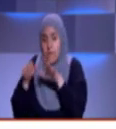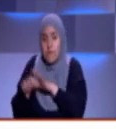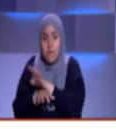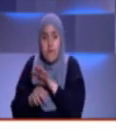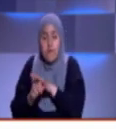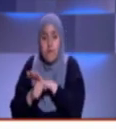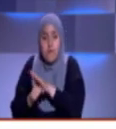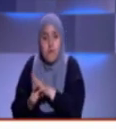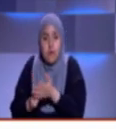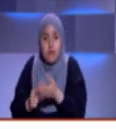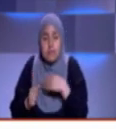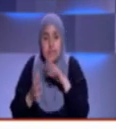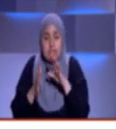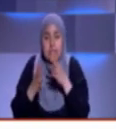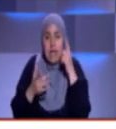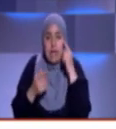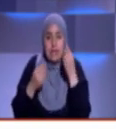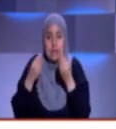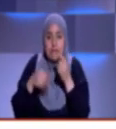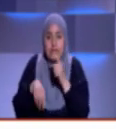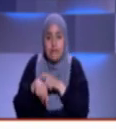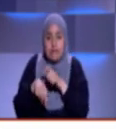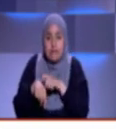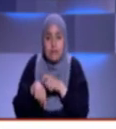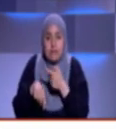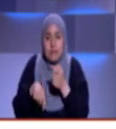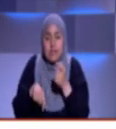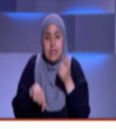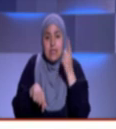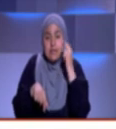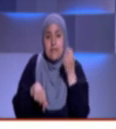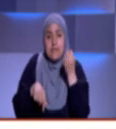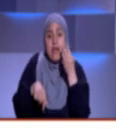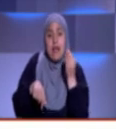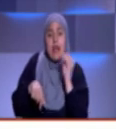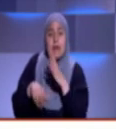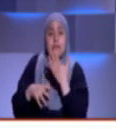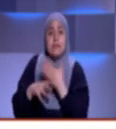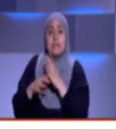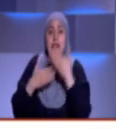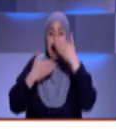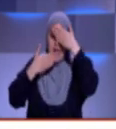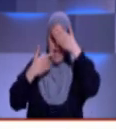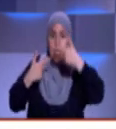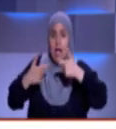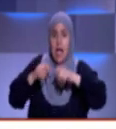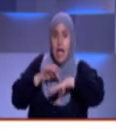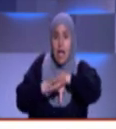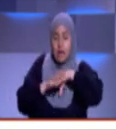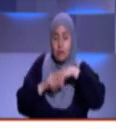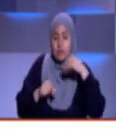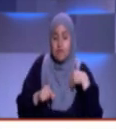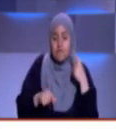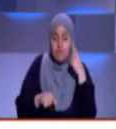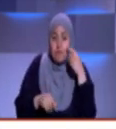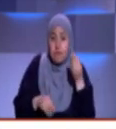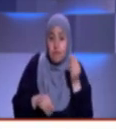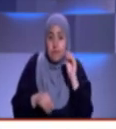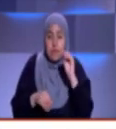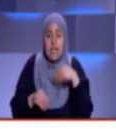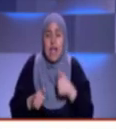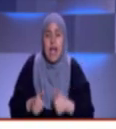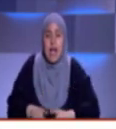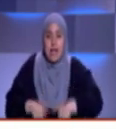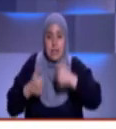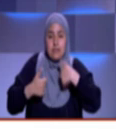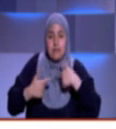في هذا الشأن، التزامن والتوقيت أستاذ محمد بنجاح وزارة الداخلية في إحباط